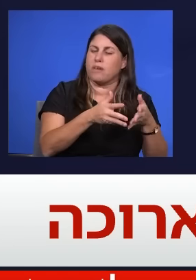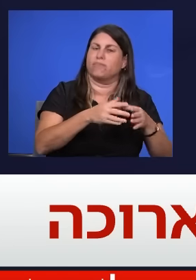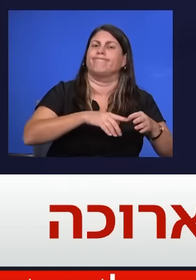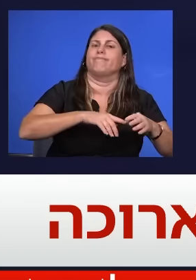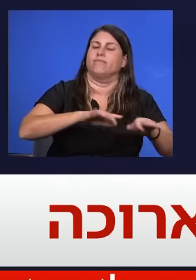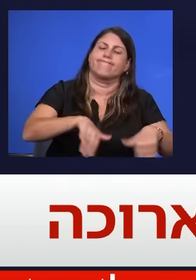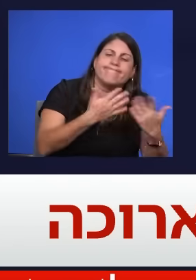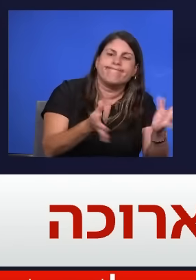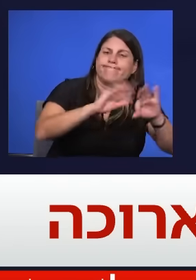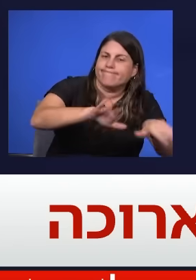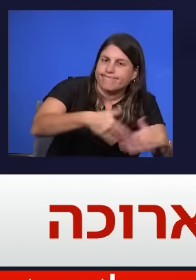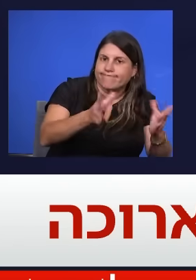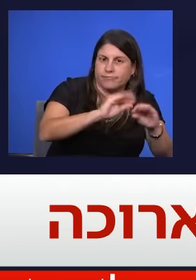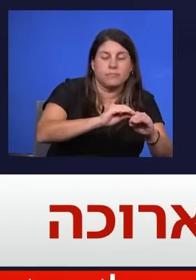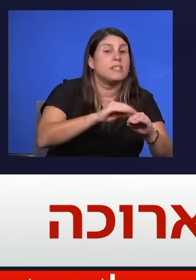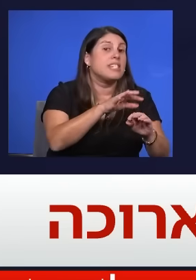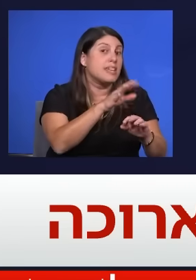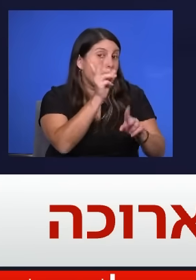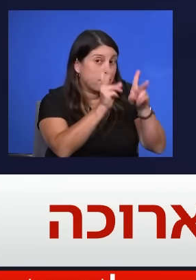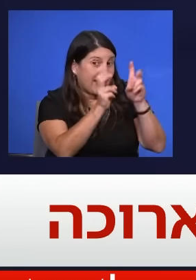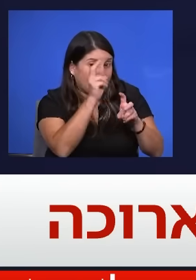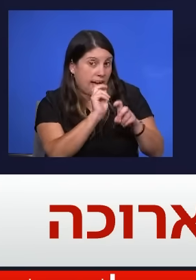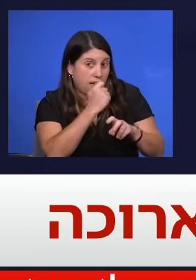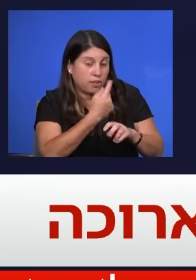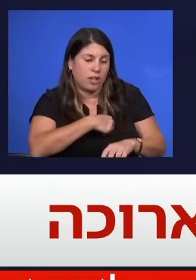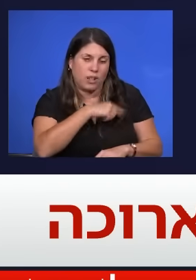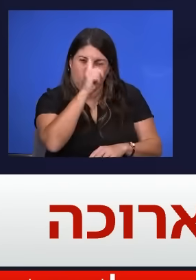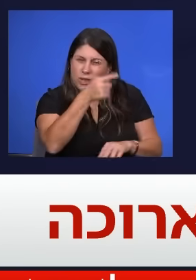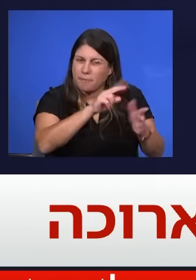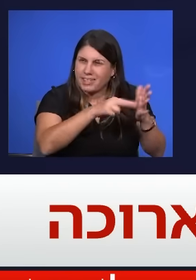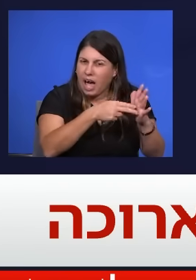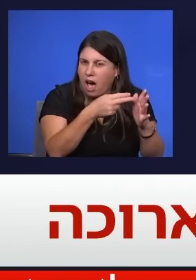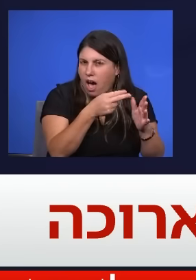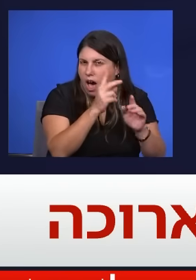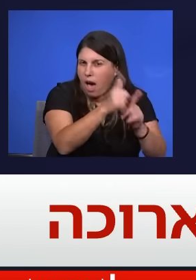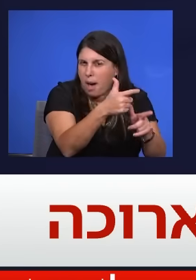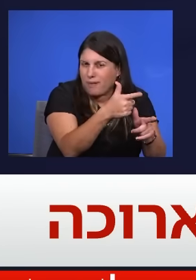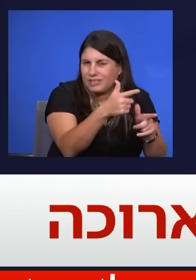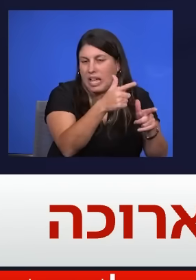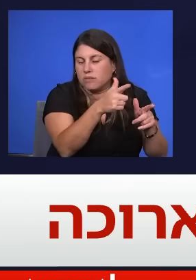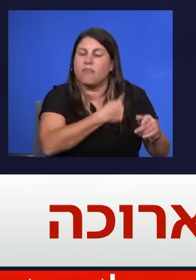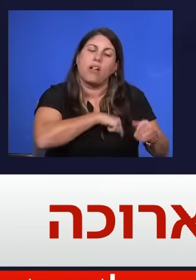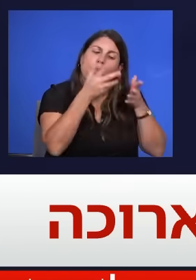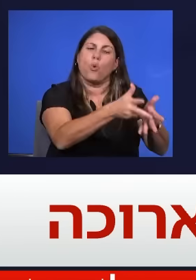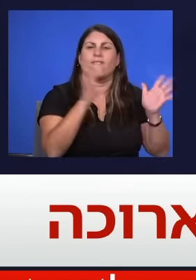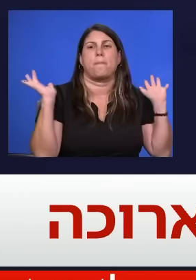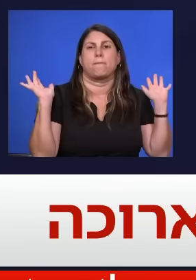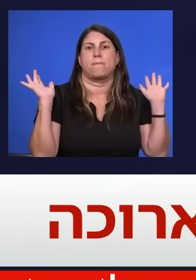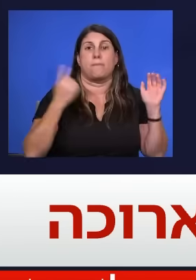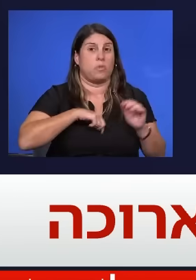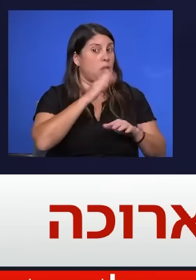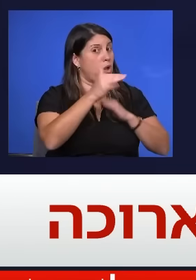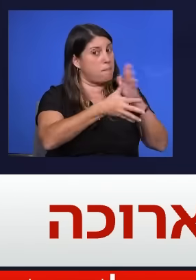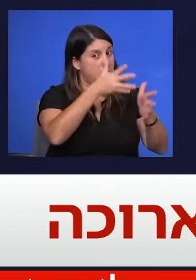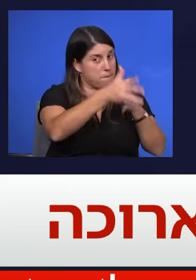מודיעיני שאנחנו יודעים על דירה מבצעית או על תשתית אחרת בתת קרקע, אנחנו תוקפים אותו. אנחנו גם אמרנו את זה ואנחנו ממשיכים להגיד